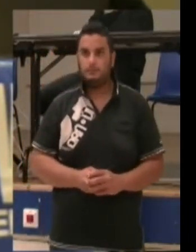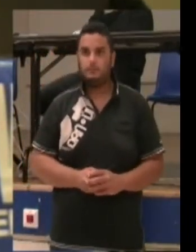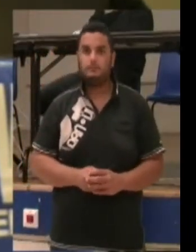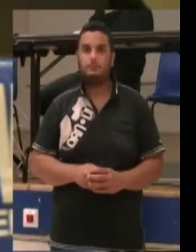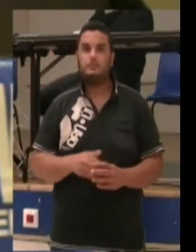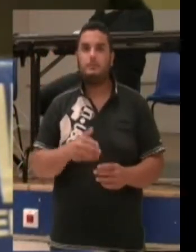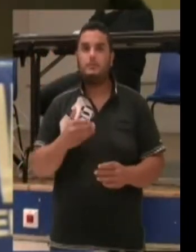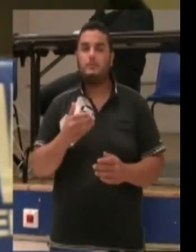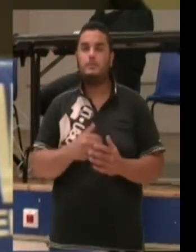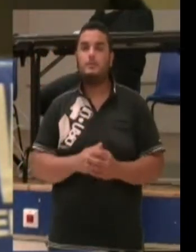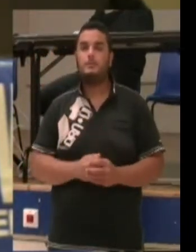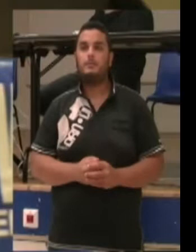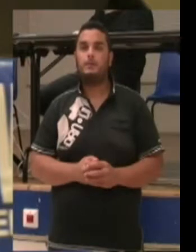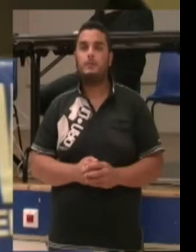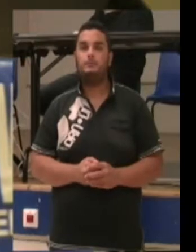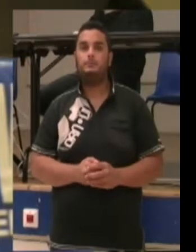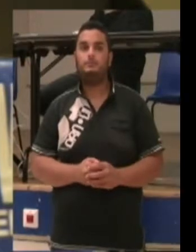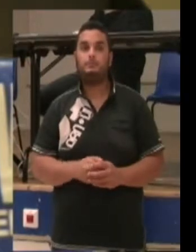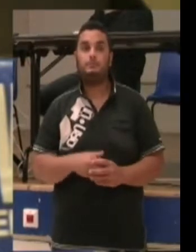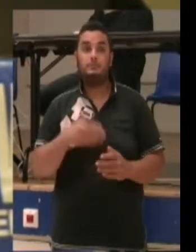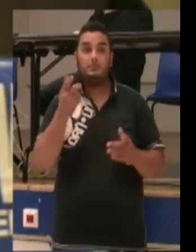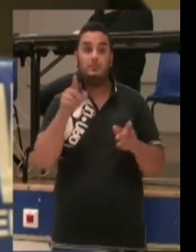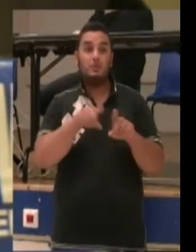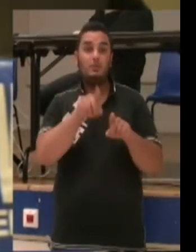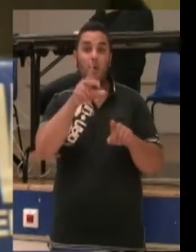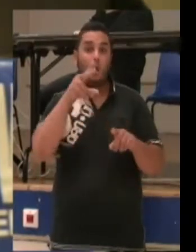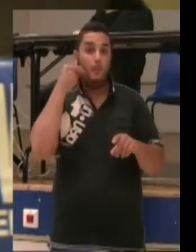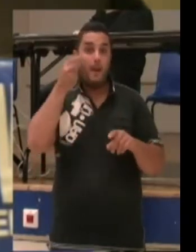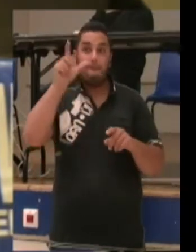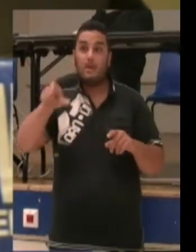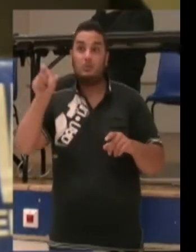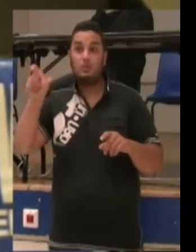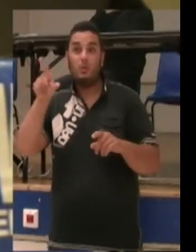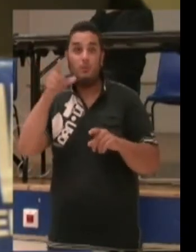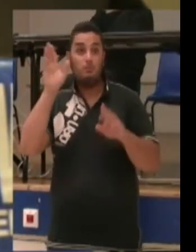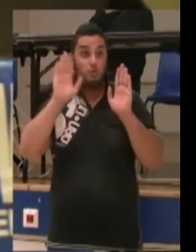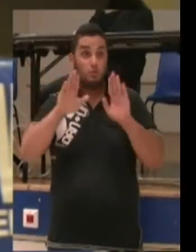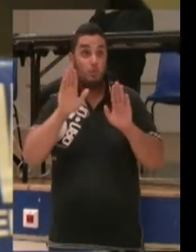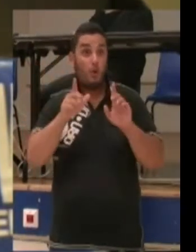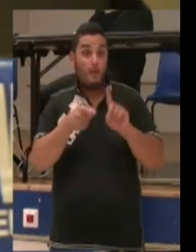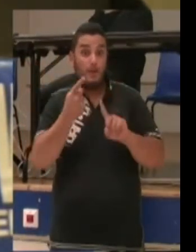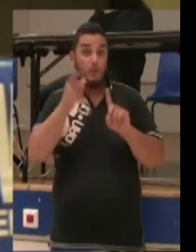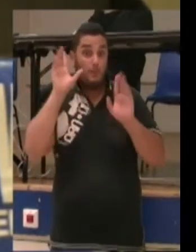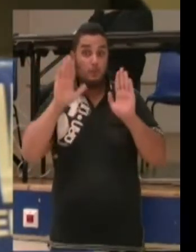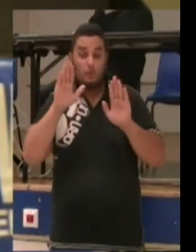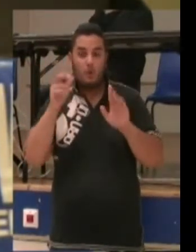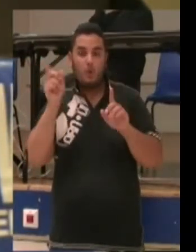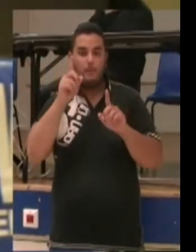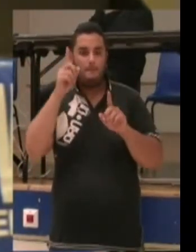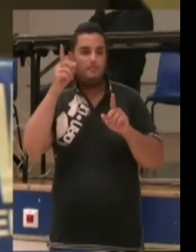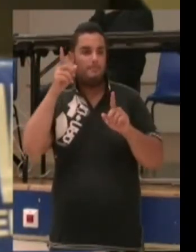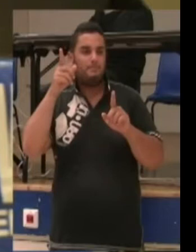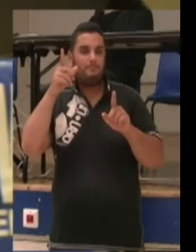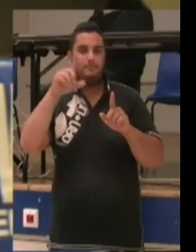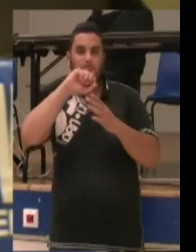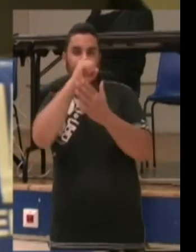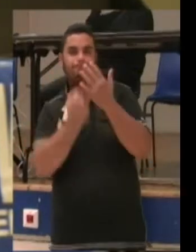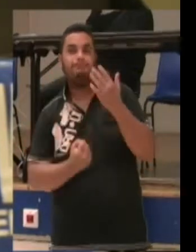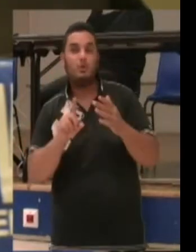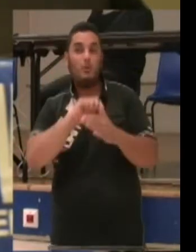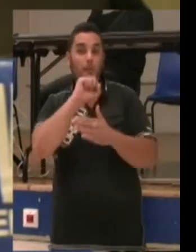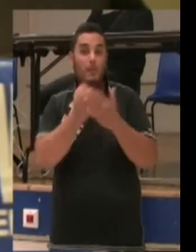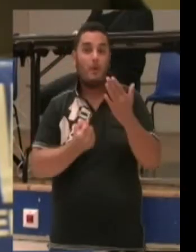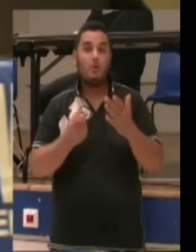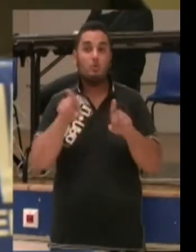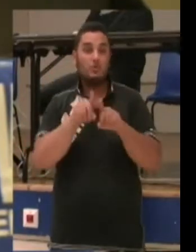viens de vous dire, ça détruit en réalité l'être humain, hein, ça va au-delà des musulmans, et on détruit également